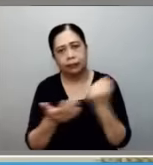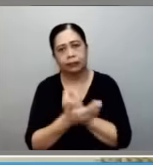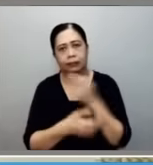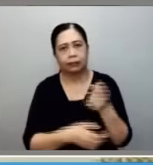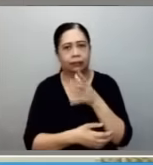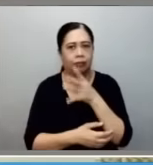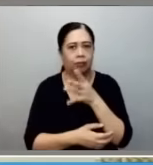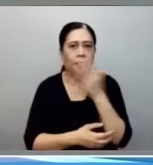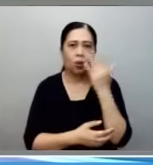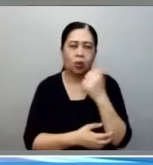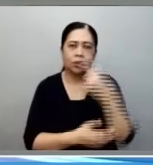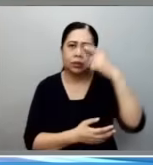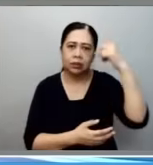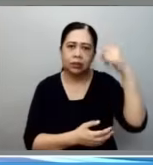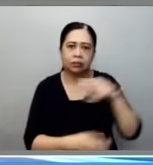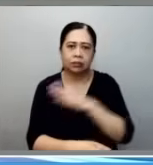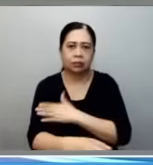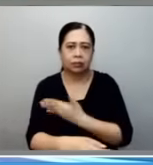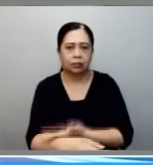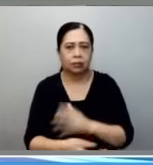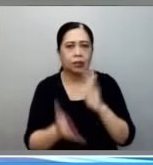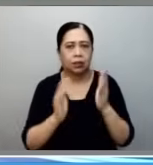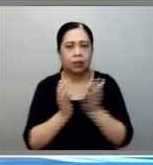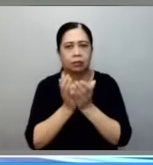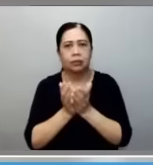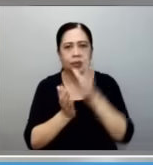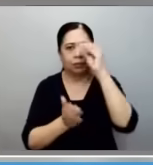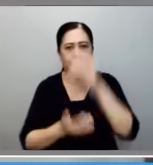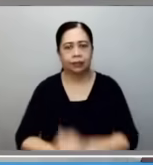lalo't pangarap man daw ng kanyang anak na maging seaman.